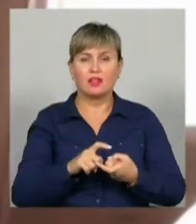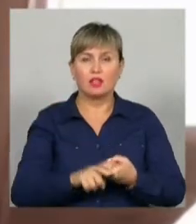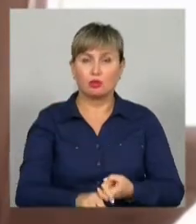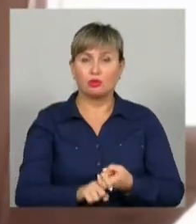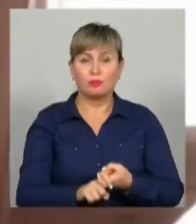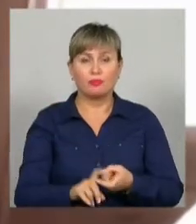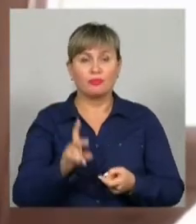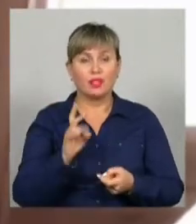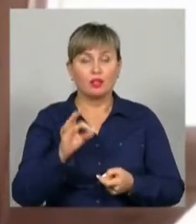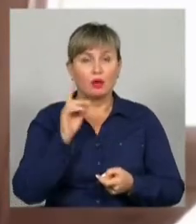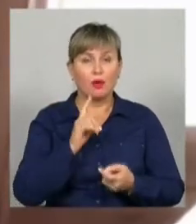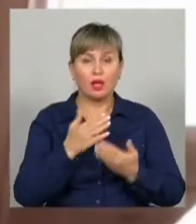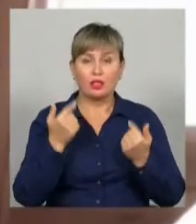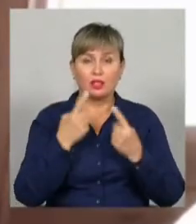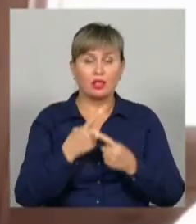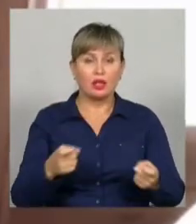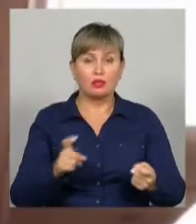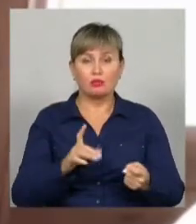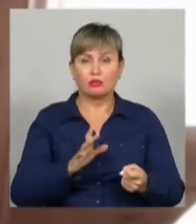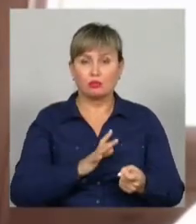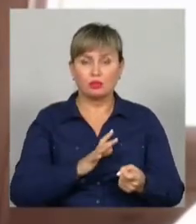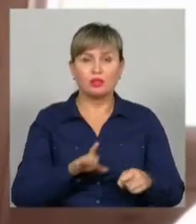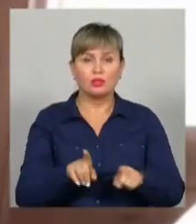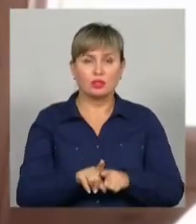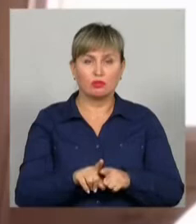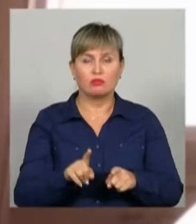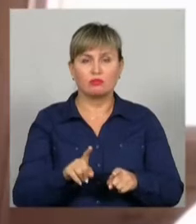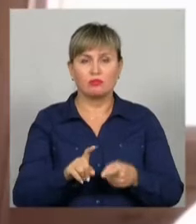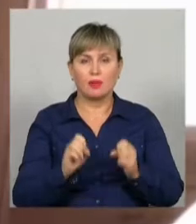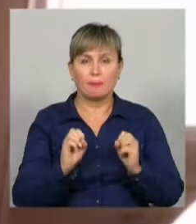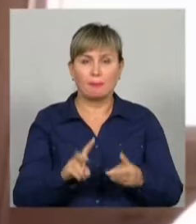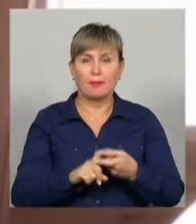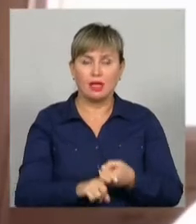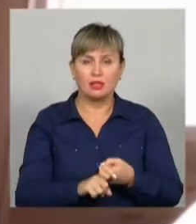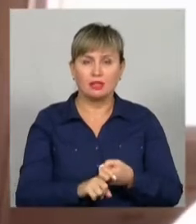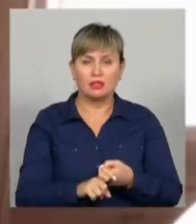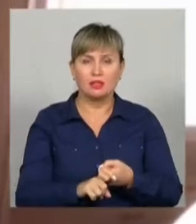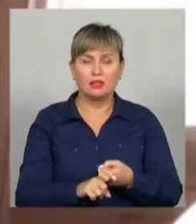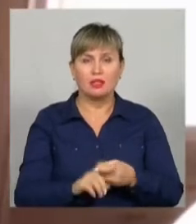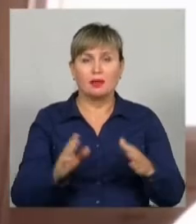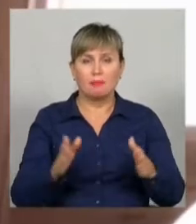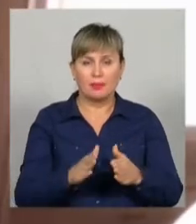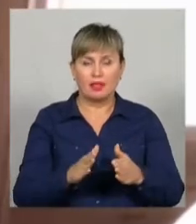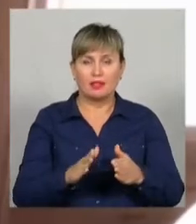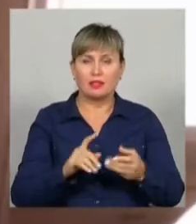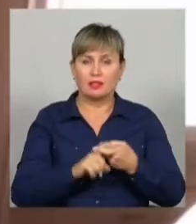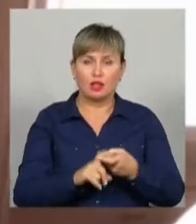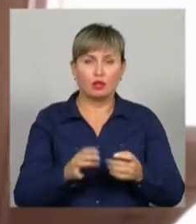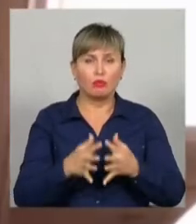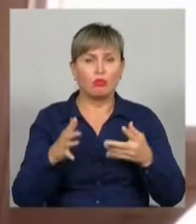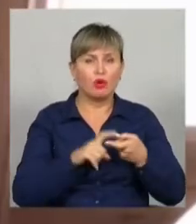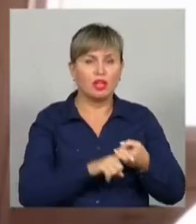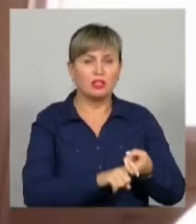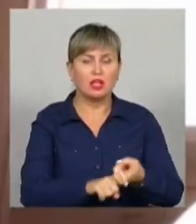Но пока нет данных о том, что он стал более, так сказать, агрессивным, да, то есть он может быть даже менее агрессивным, но более заразным, то